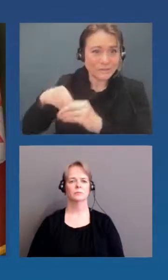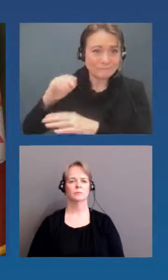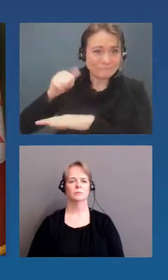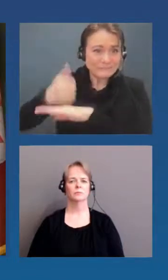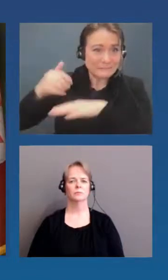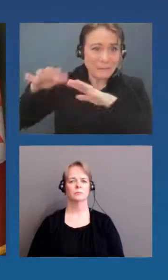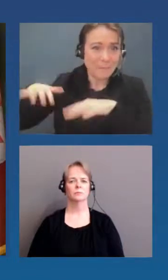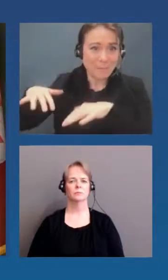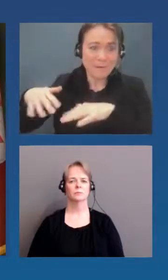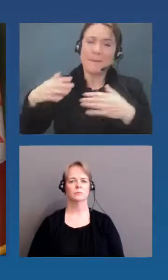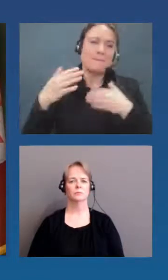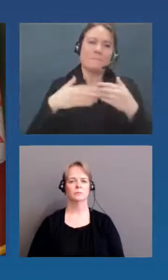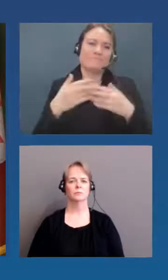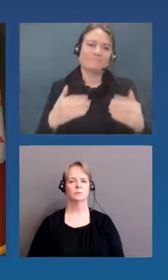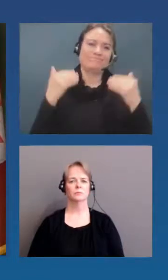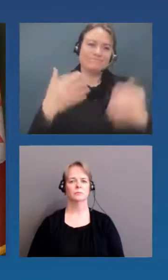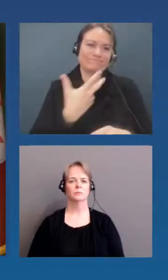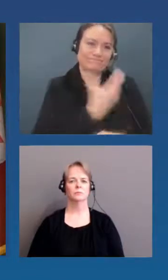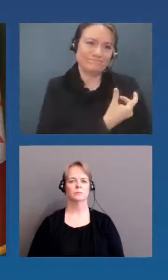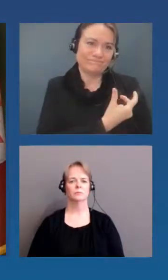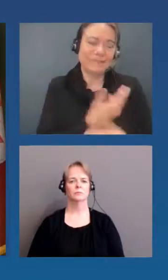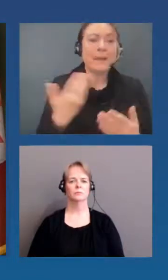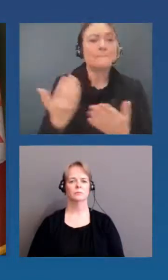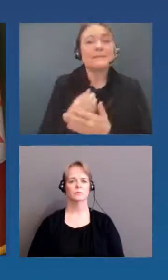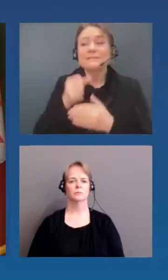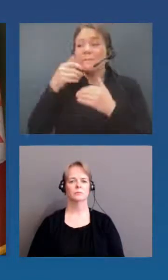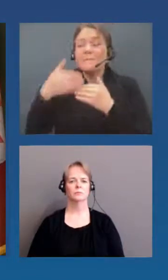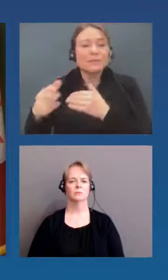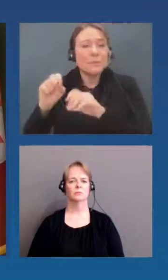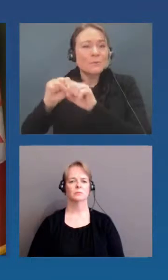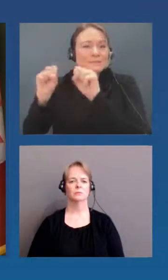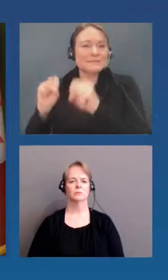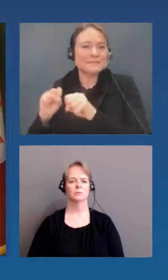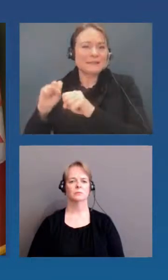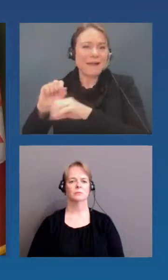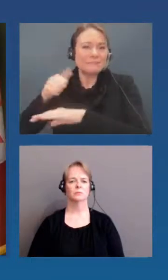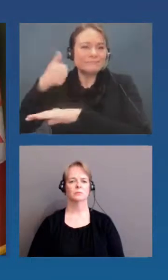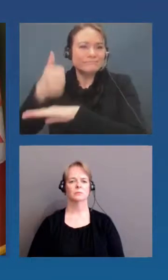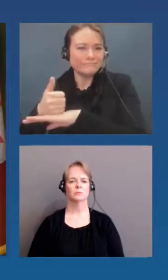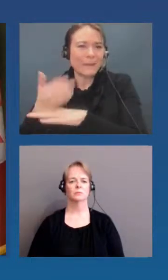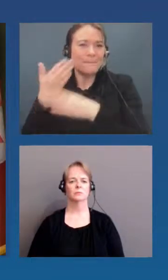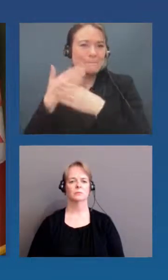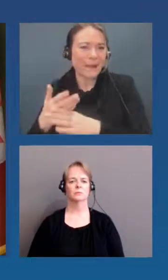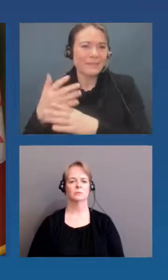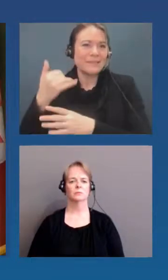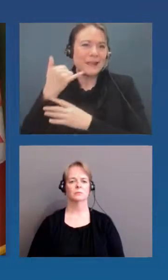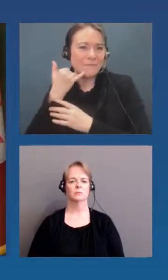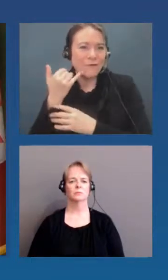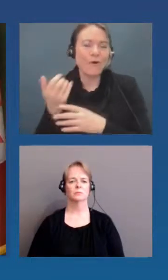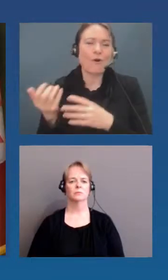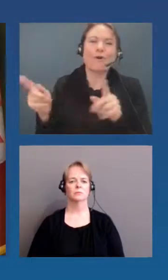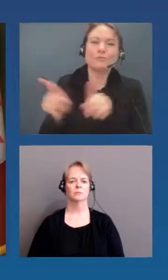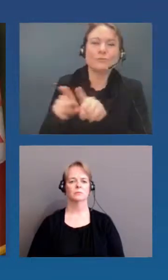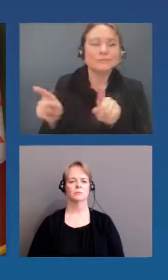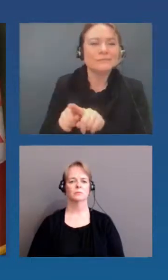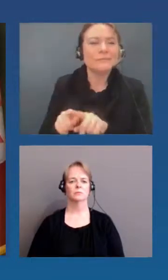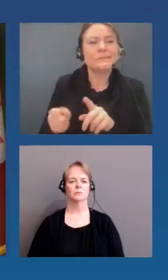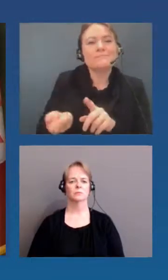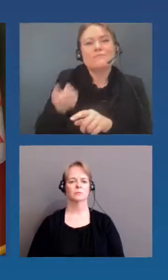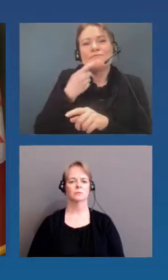encore en place. Il va y avoir, avec le système provincial, il va y avoir une ligne téléphonique, il va aussi y avoir un moyen